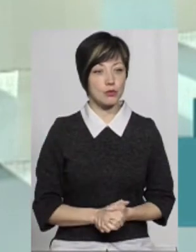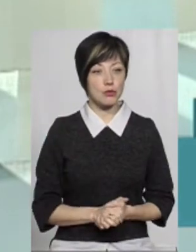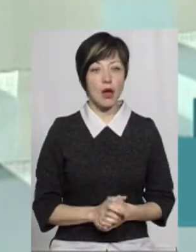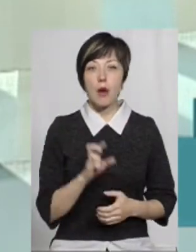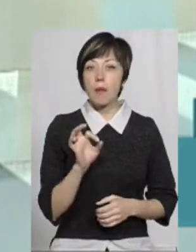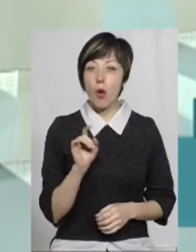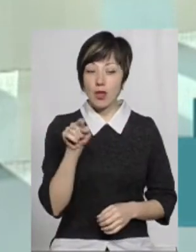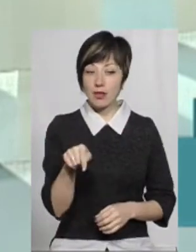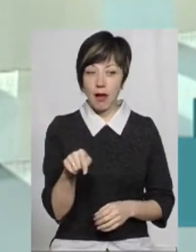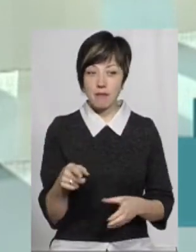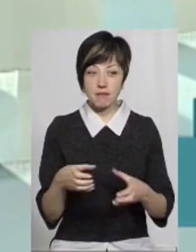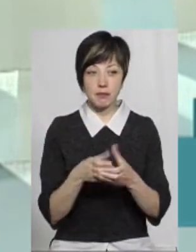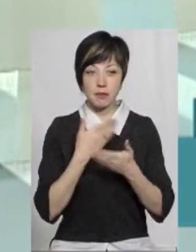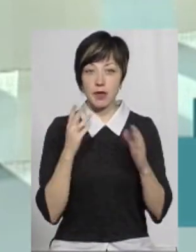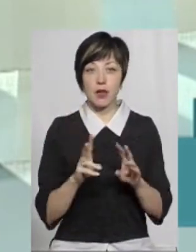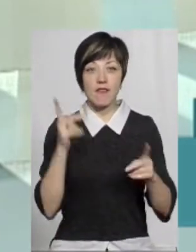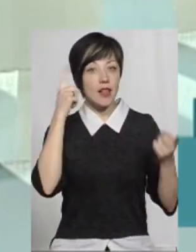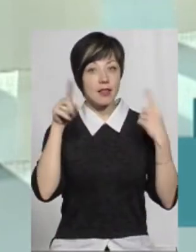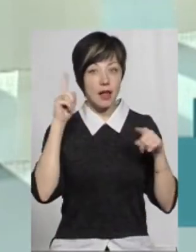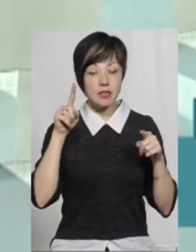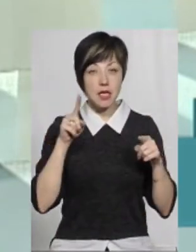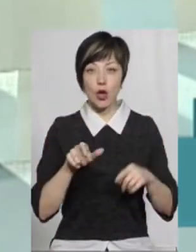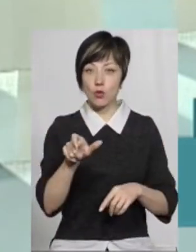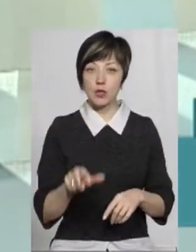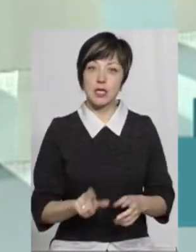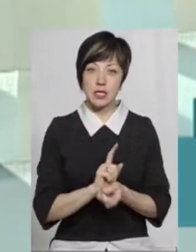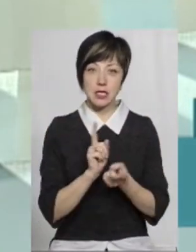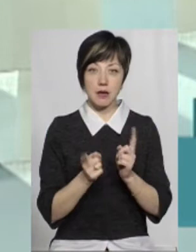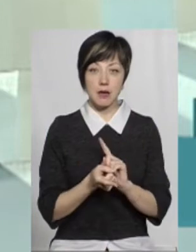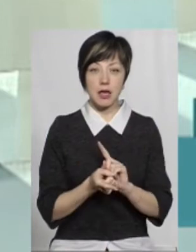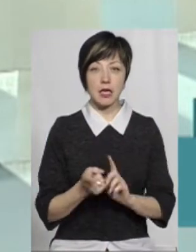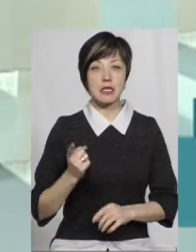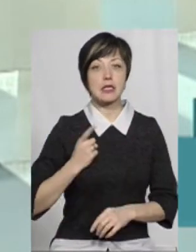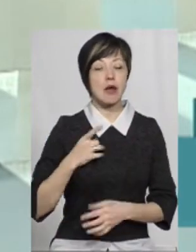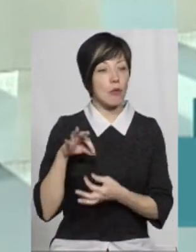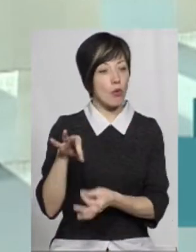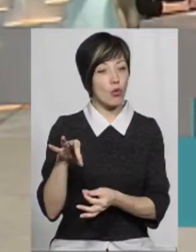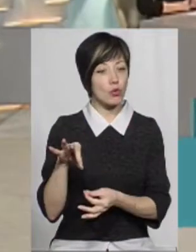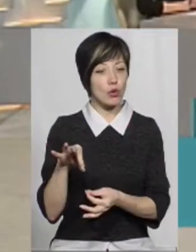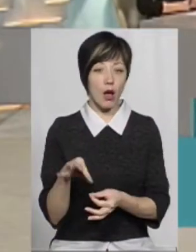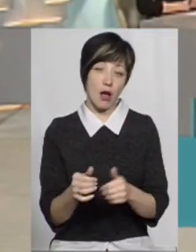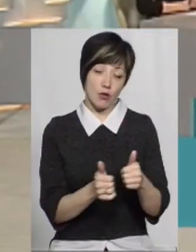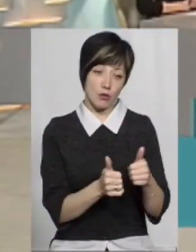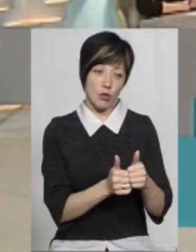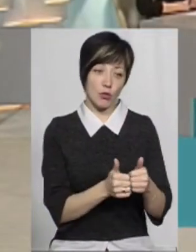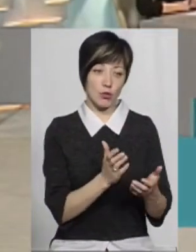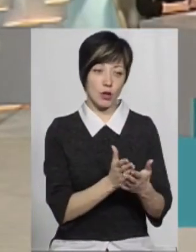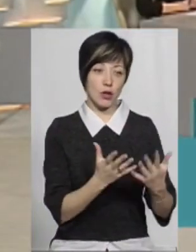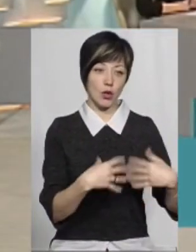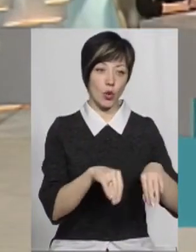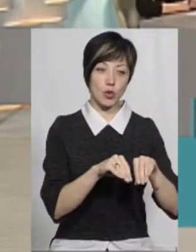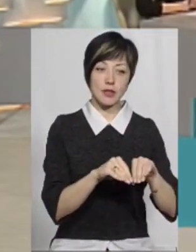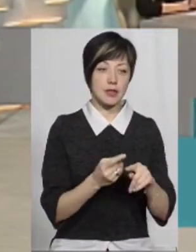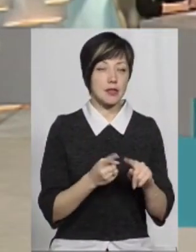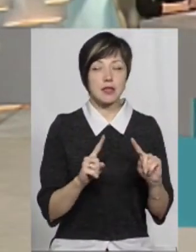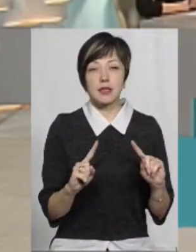Бо там нема нікого, там є фантазії, людина стає самотньою. І десь, а десь там збоку є родина. І